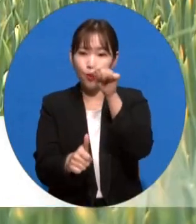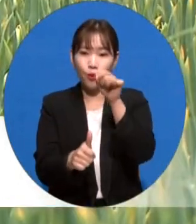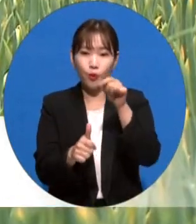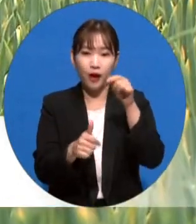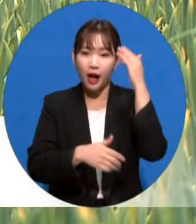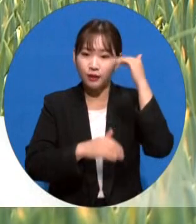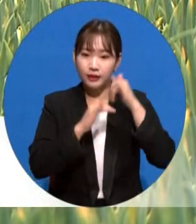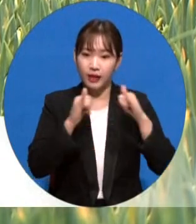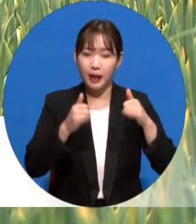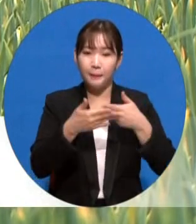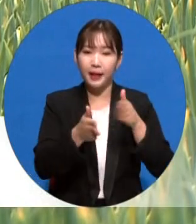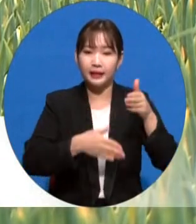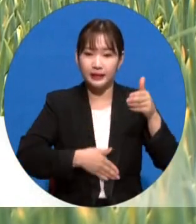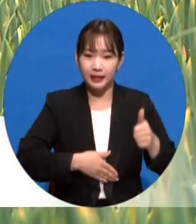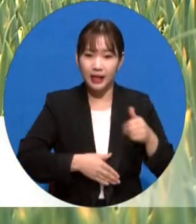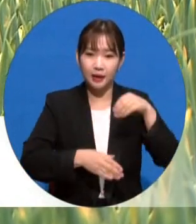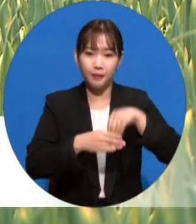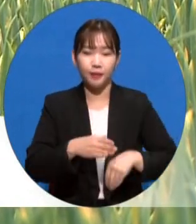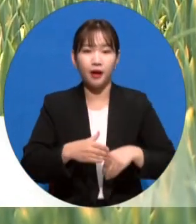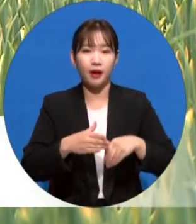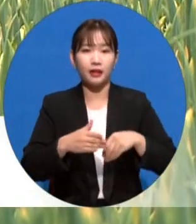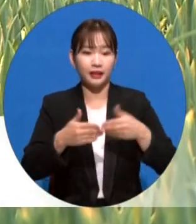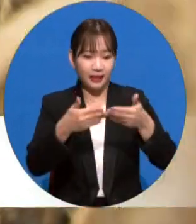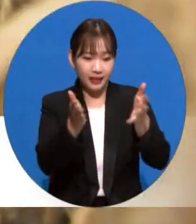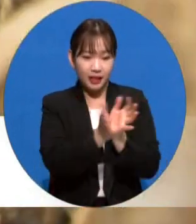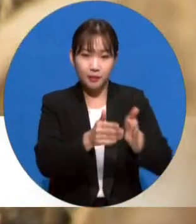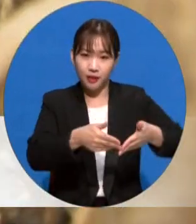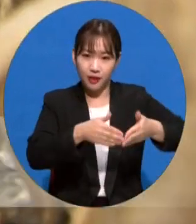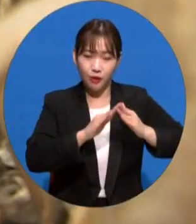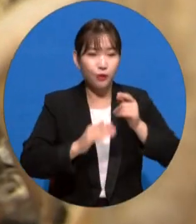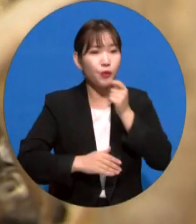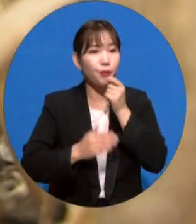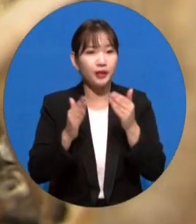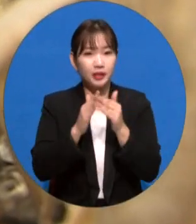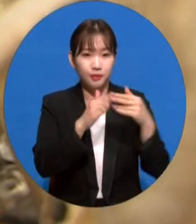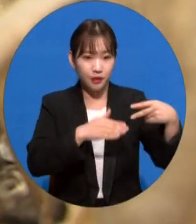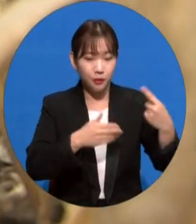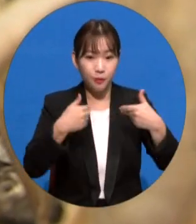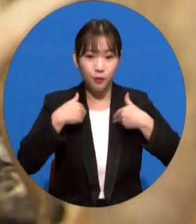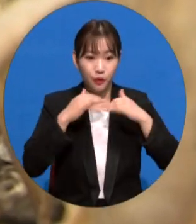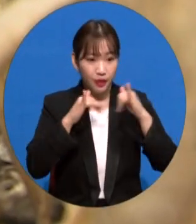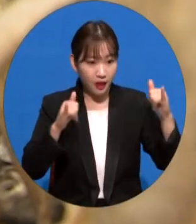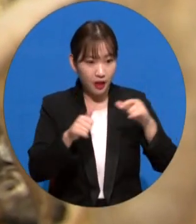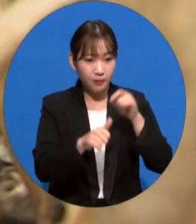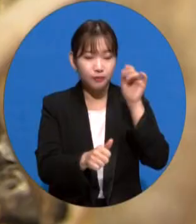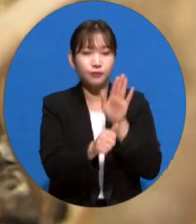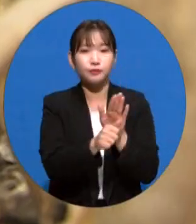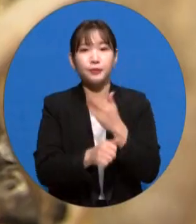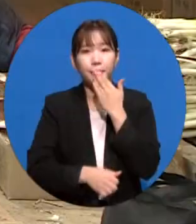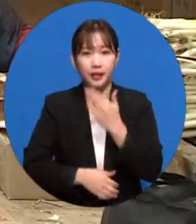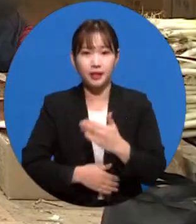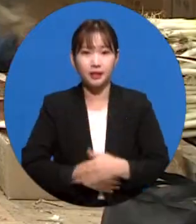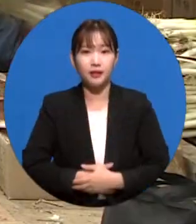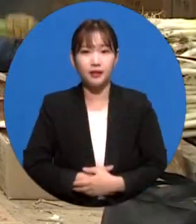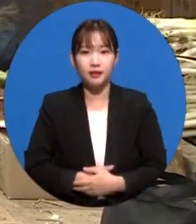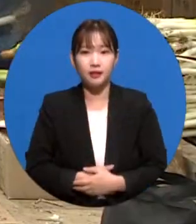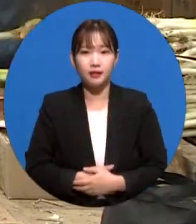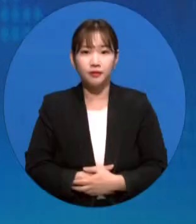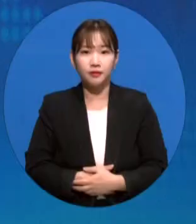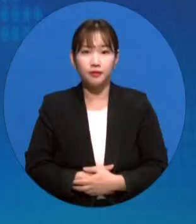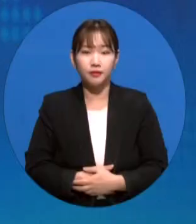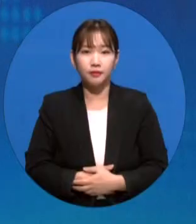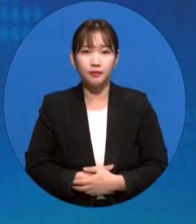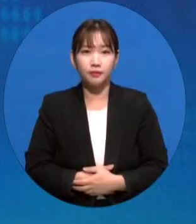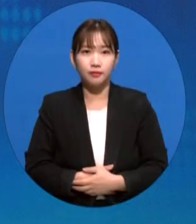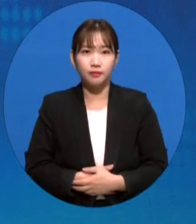내국인 작업반장을 포함한 영농작업반을 구성해 소규모 농가에서도 필요한 인력을 지원받게 됩니다.